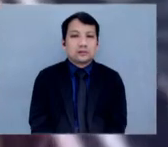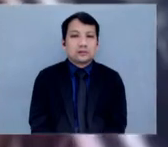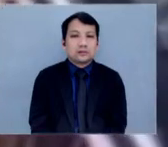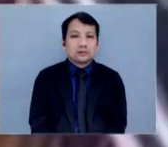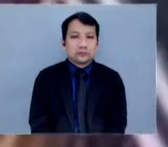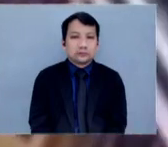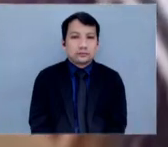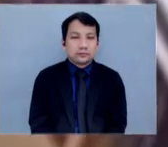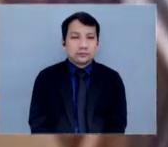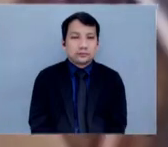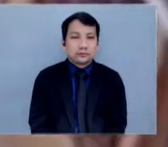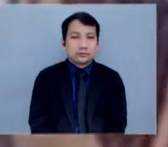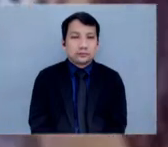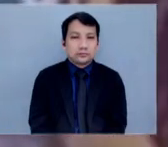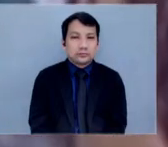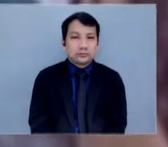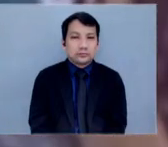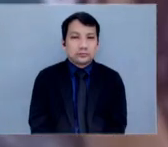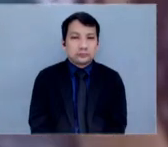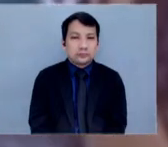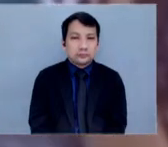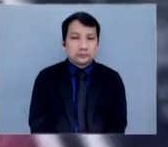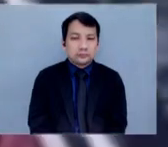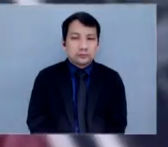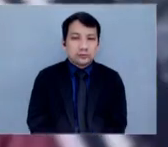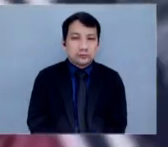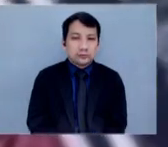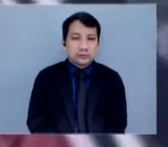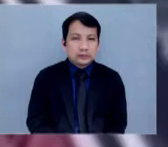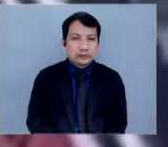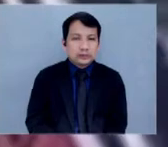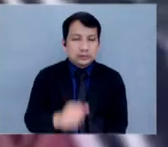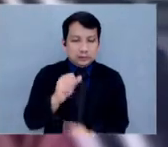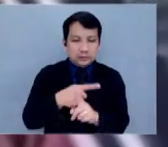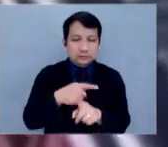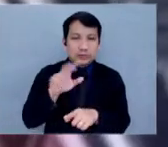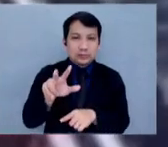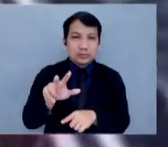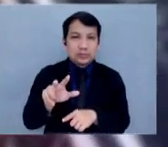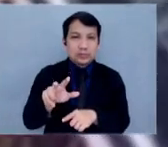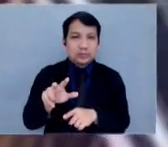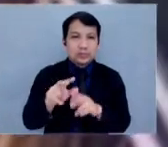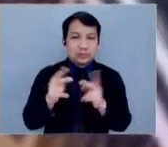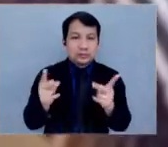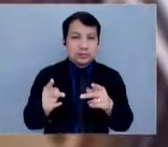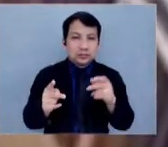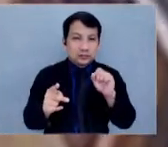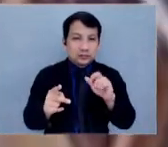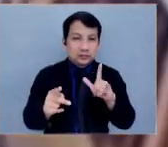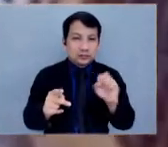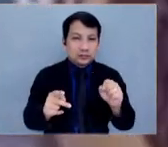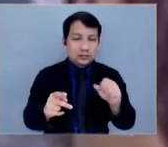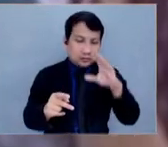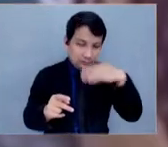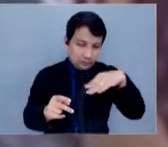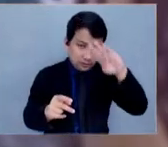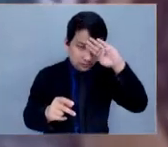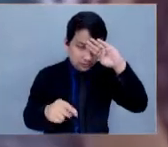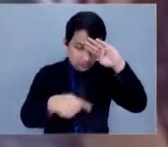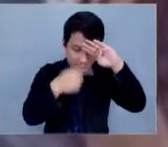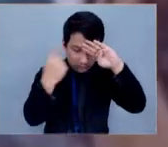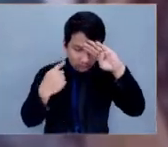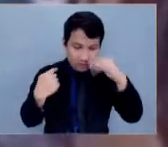Makikita sa CCTV footage na ito noong April 3 sa Poblasyon 3 sa Silang Cavite ang isang lalaking nakaitim na